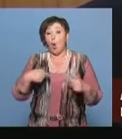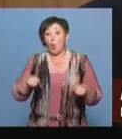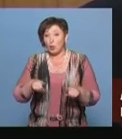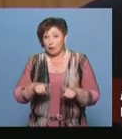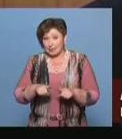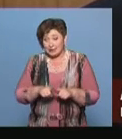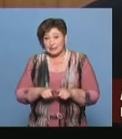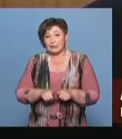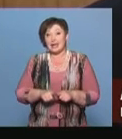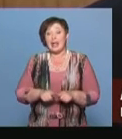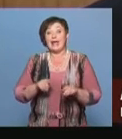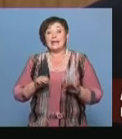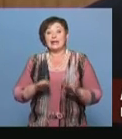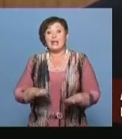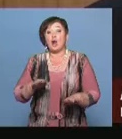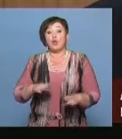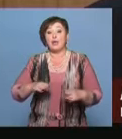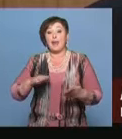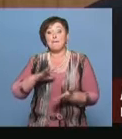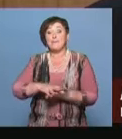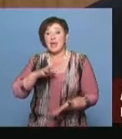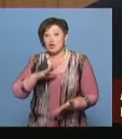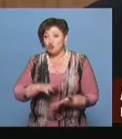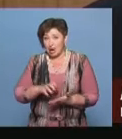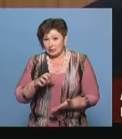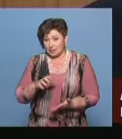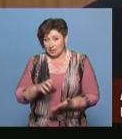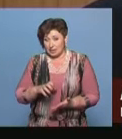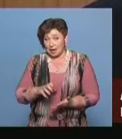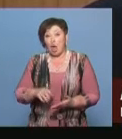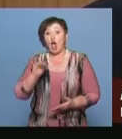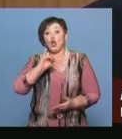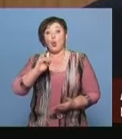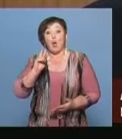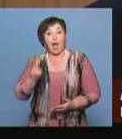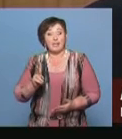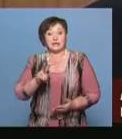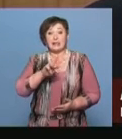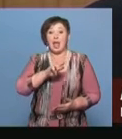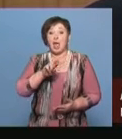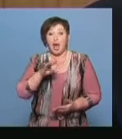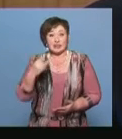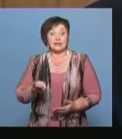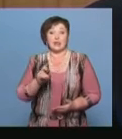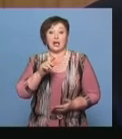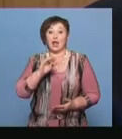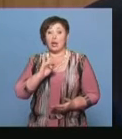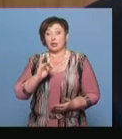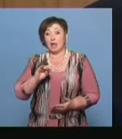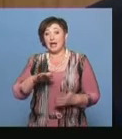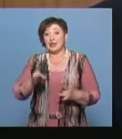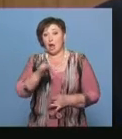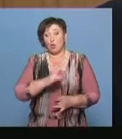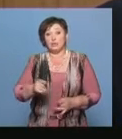технология печатания контрольно-измерительных материалов в Юкаменском, Ярском и Камбарских районах.